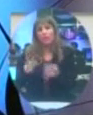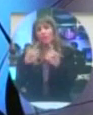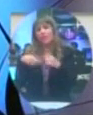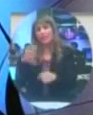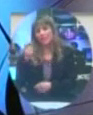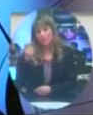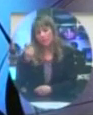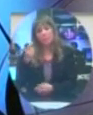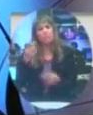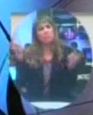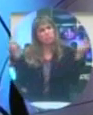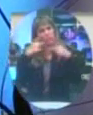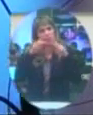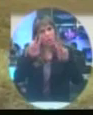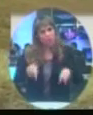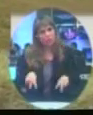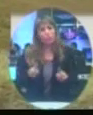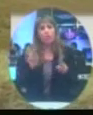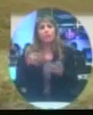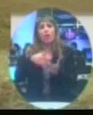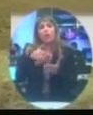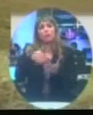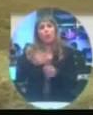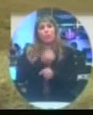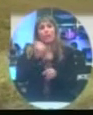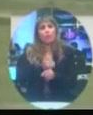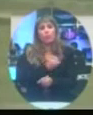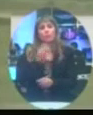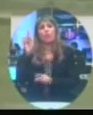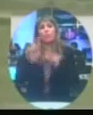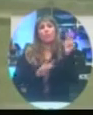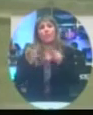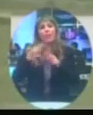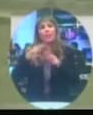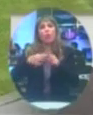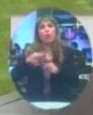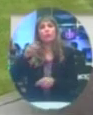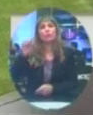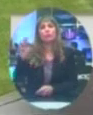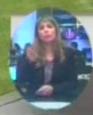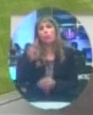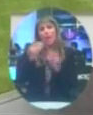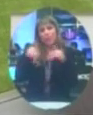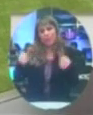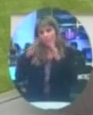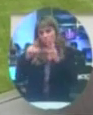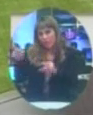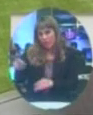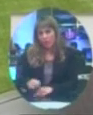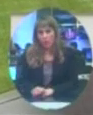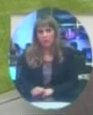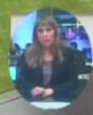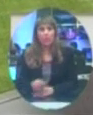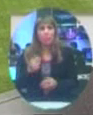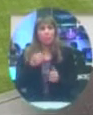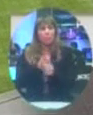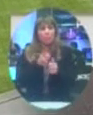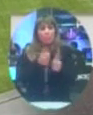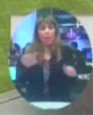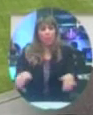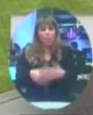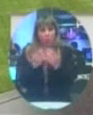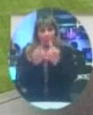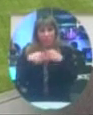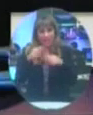הושג הסדר שיאפשר את המשך פעילותו של מפעל המתכות שתולה שעל גבול הלבנון. בדיון מעקב שקיימה הבוקר ועדת הכספים